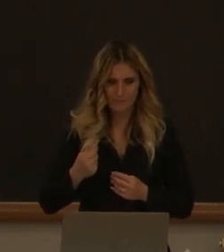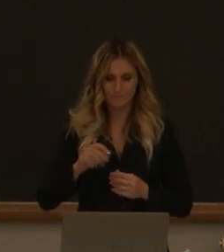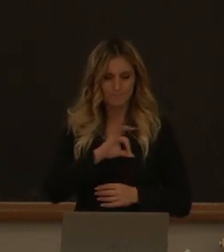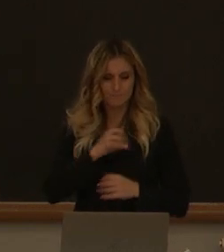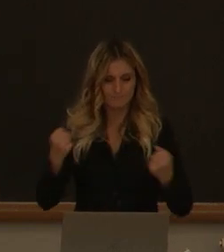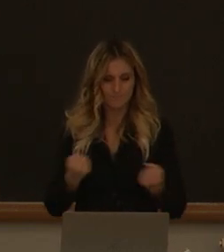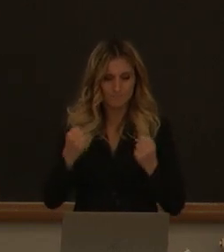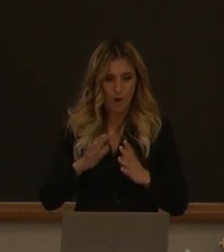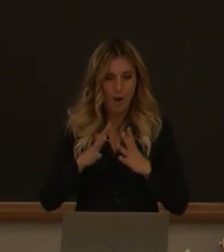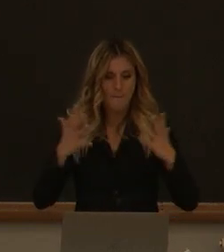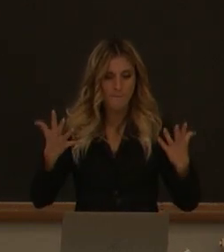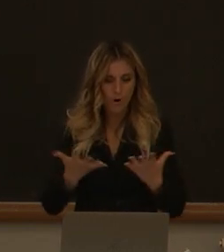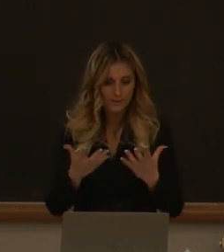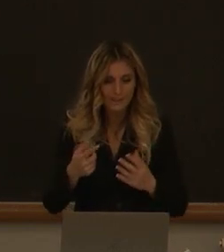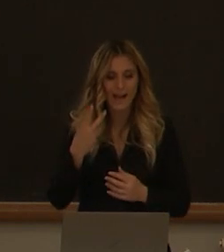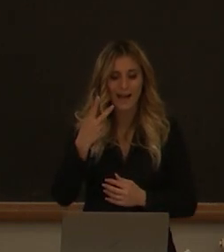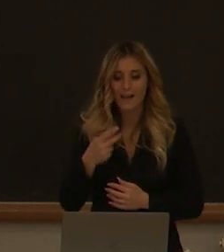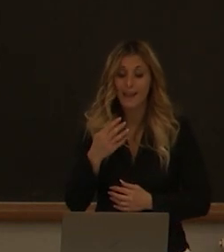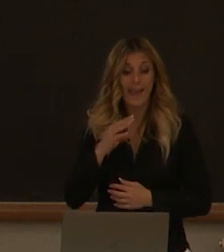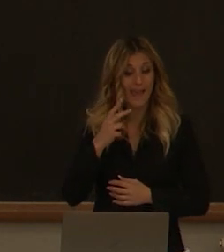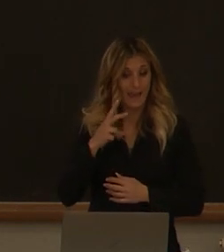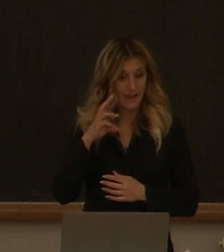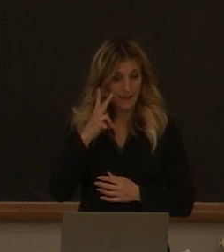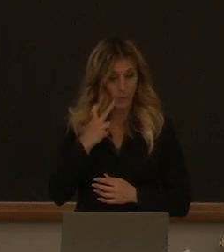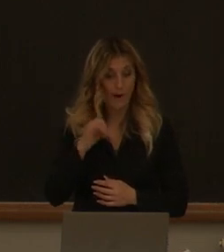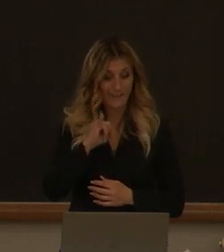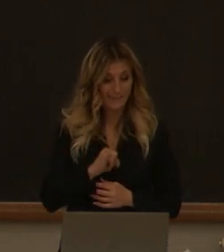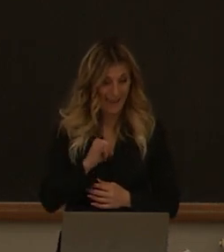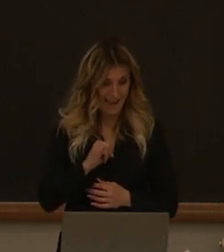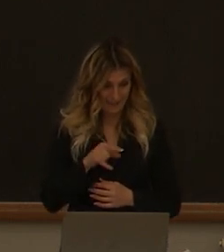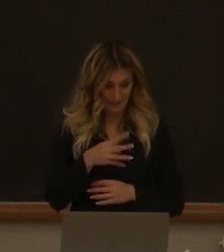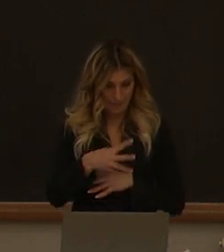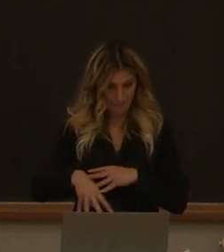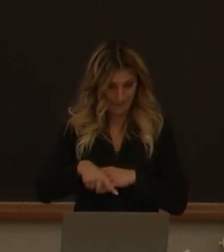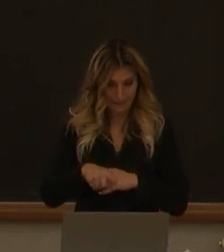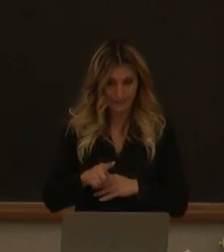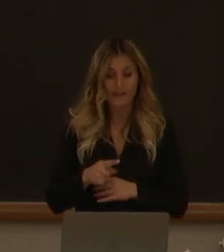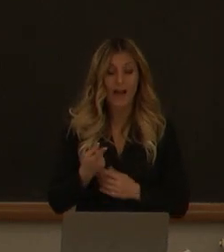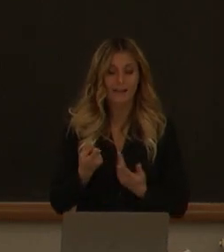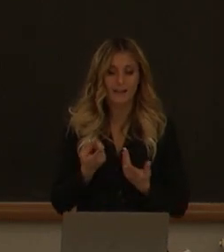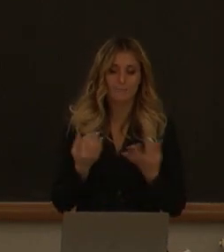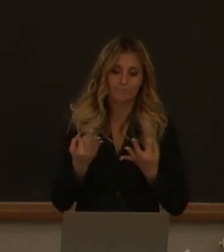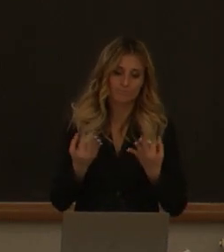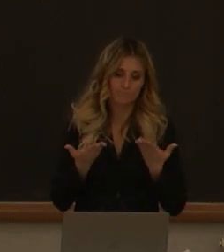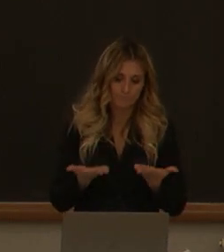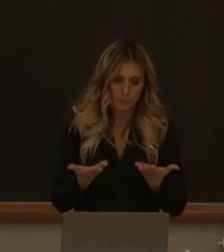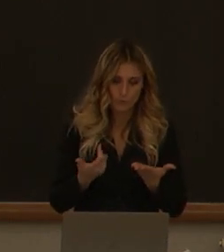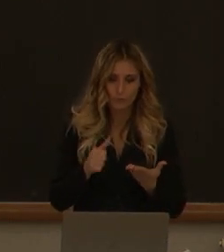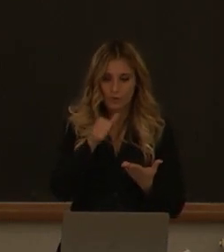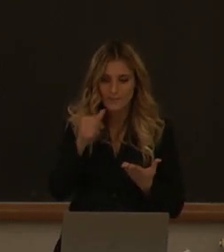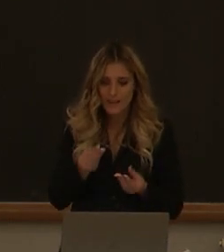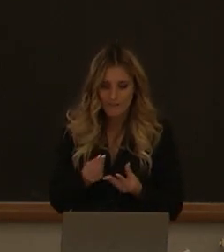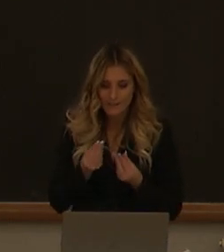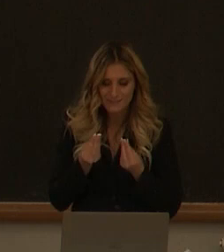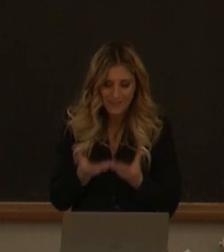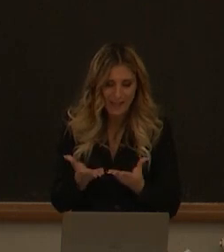sulla rivitalizzazione della dieta mediterranea, e ovviamente in questo si va